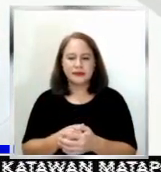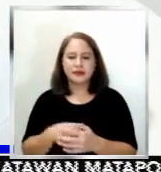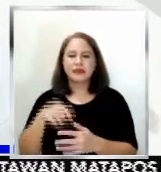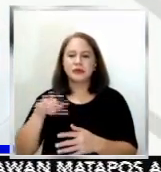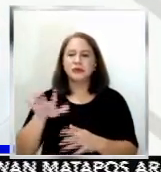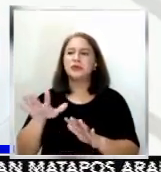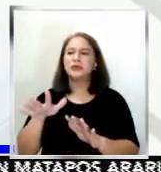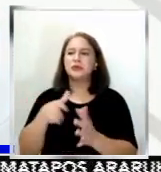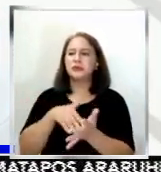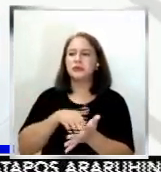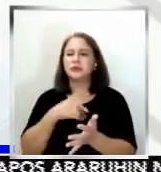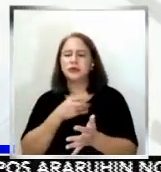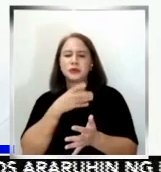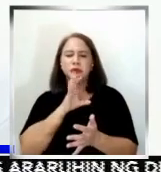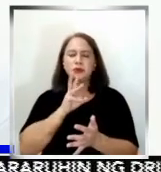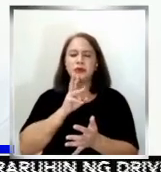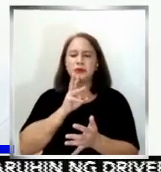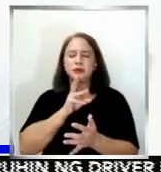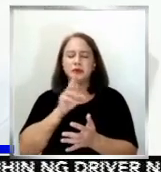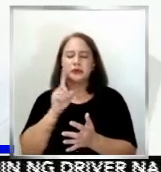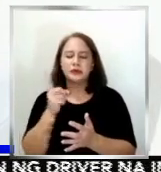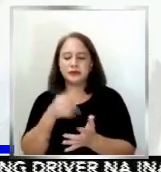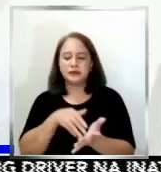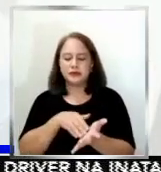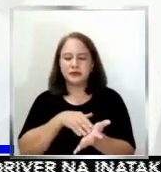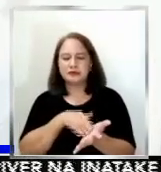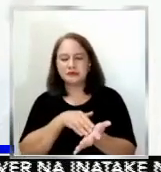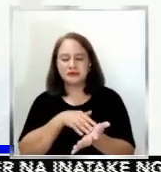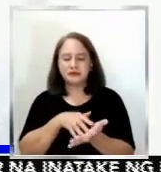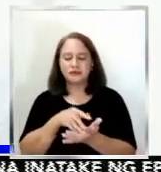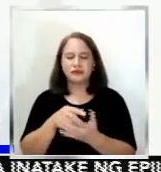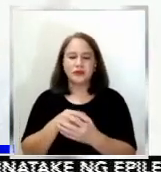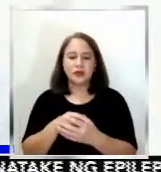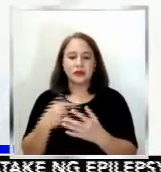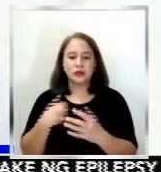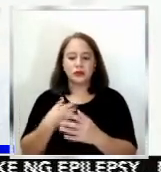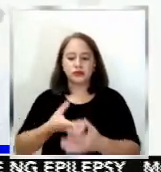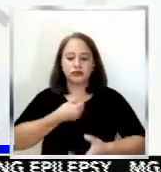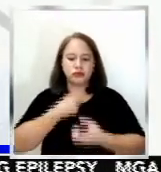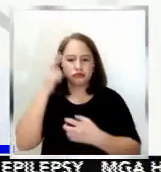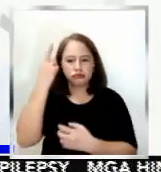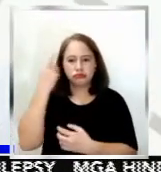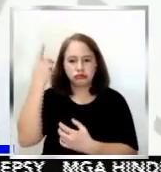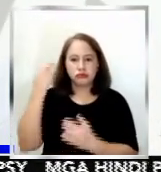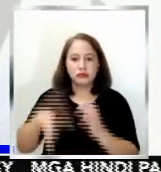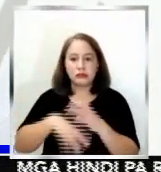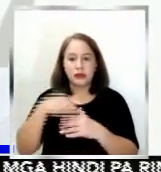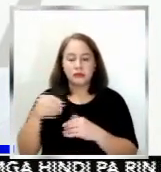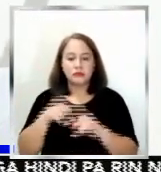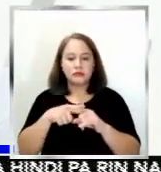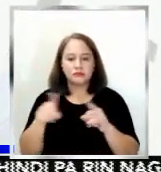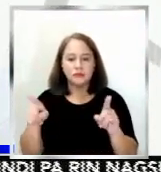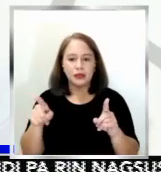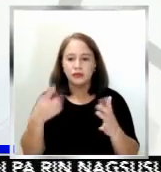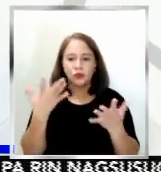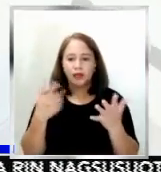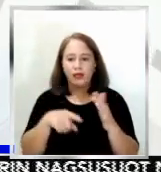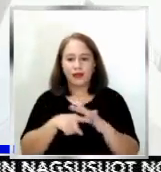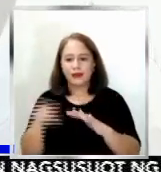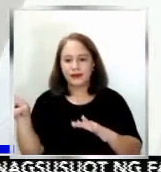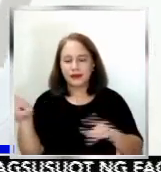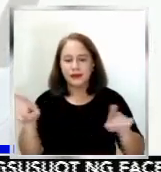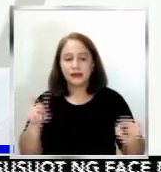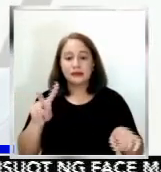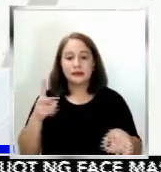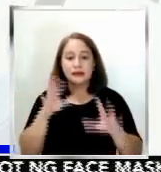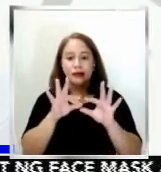kami naman. Kanya-kanya ng dahilan para makalabas ang ilan, pero walang nakalusot. Pagdating sa second floor, tumambad na